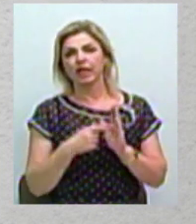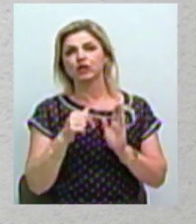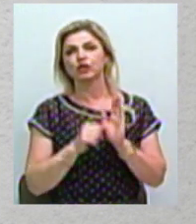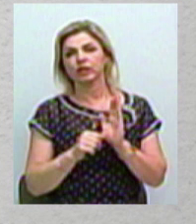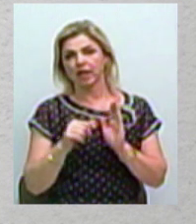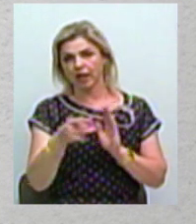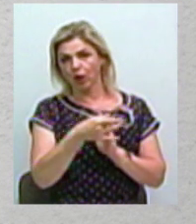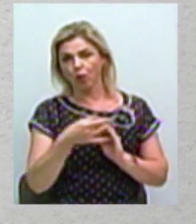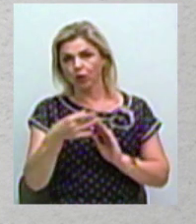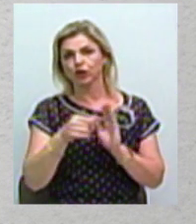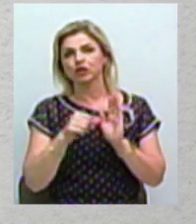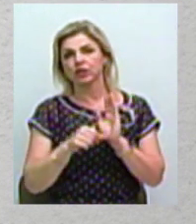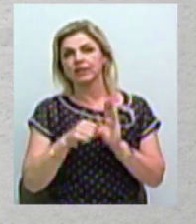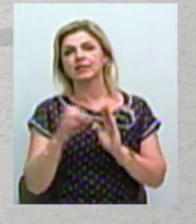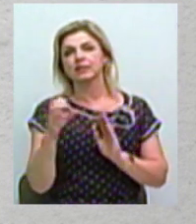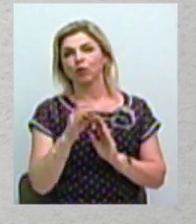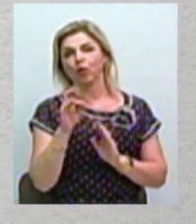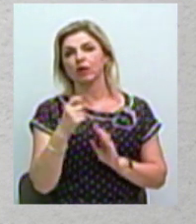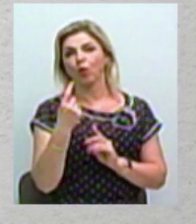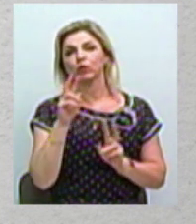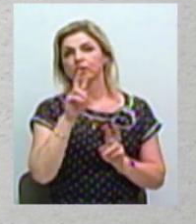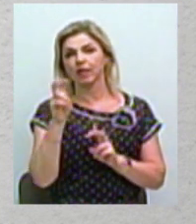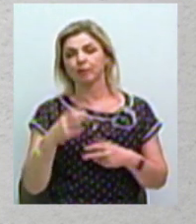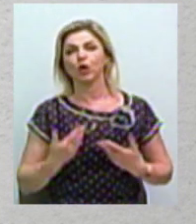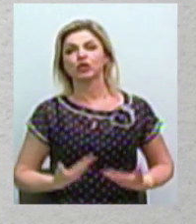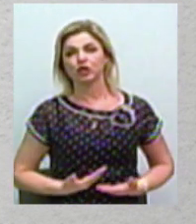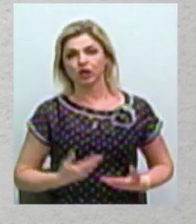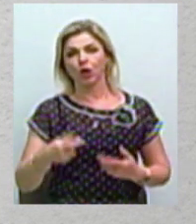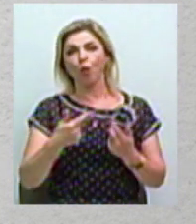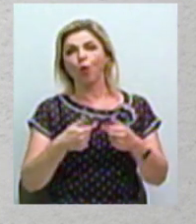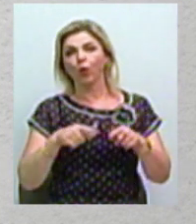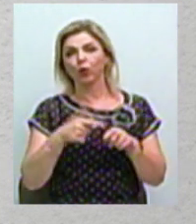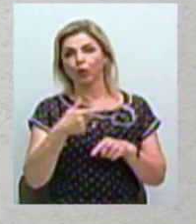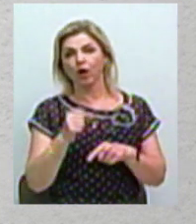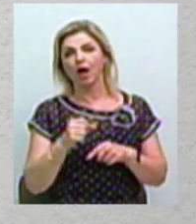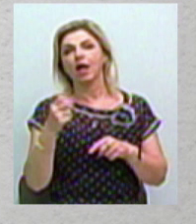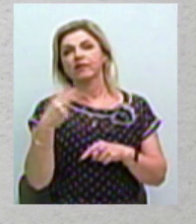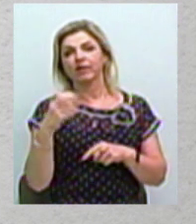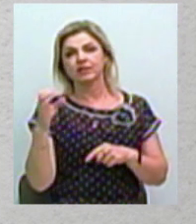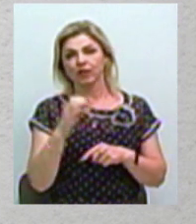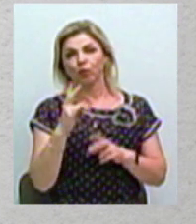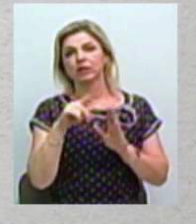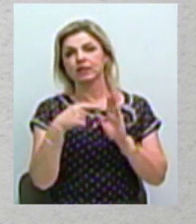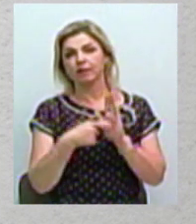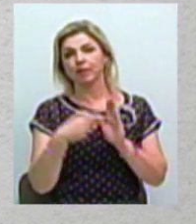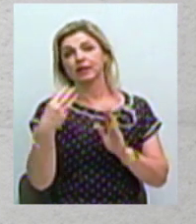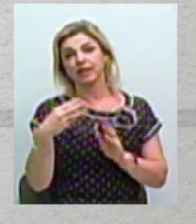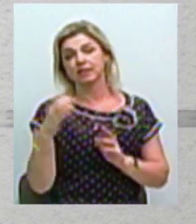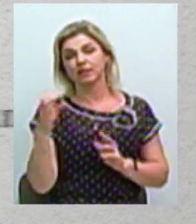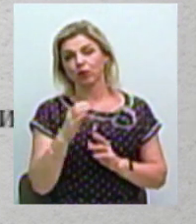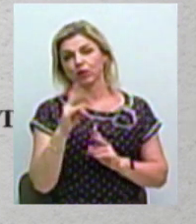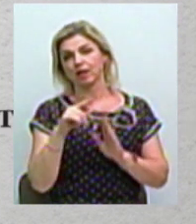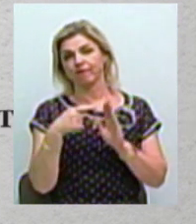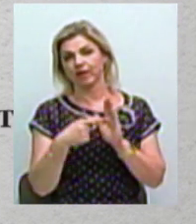на одну топ-тему. Жителі округу, 20 секунд на запитання, 30 секунд на відповідь.